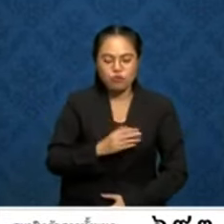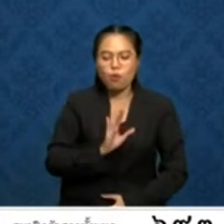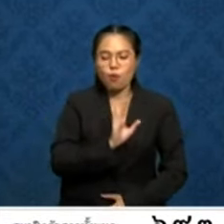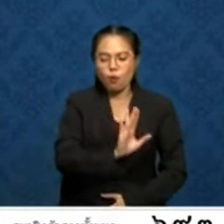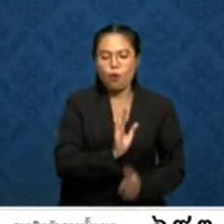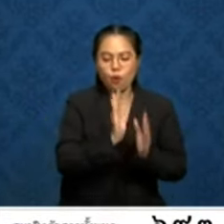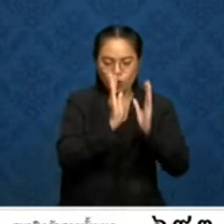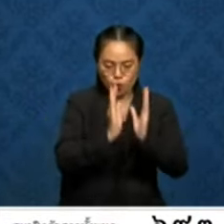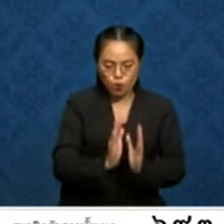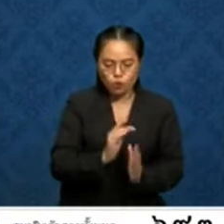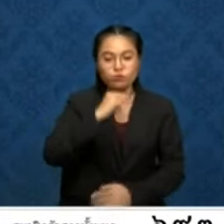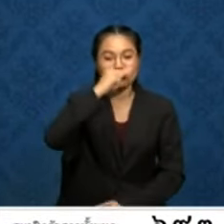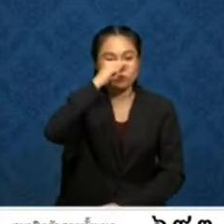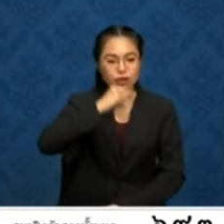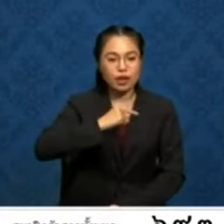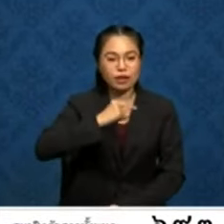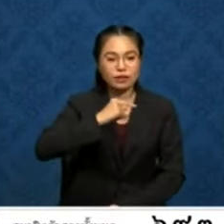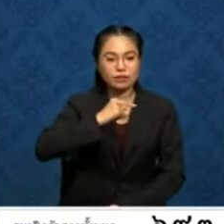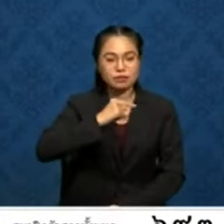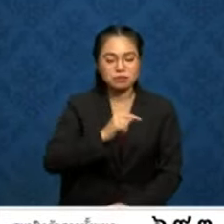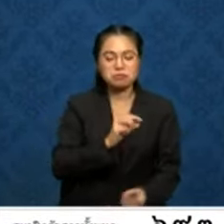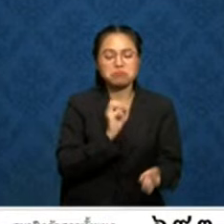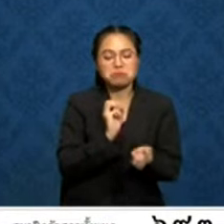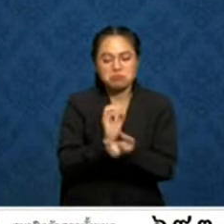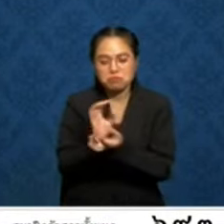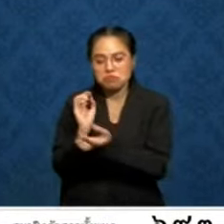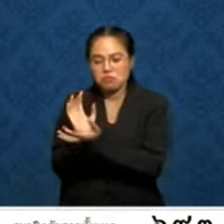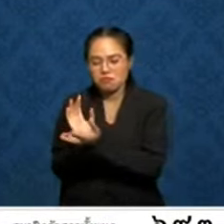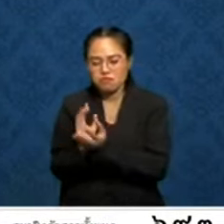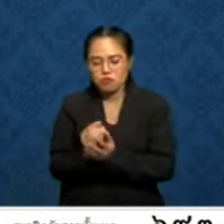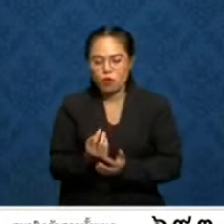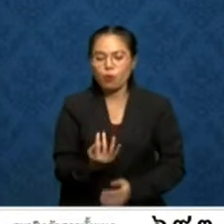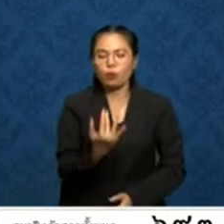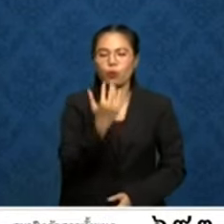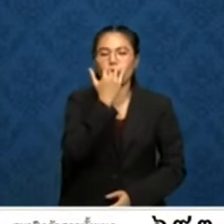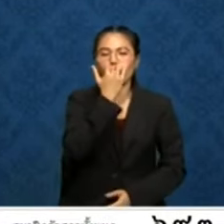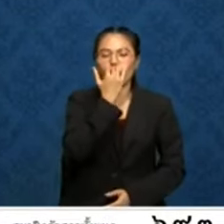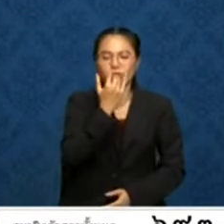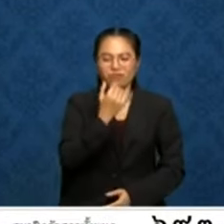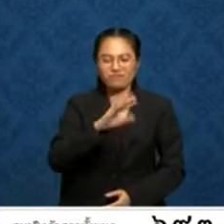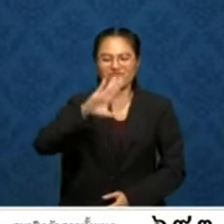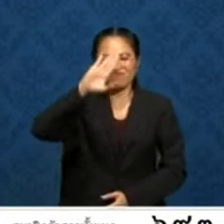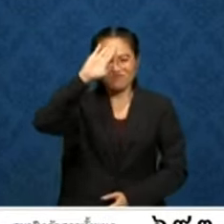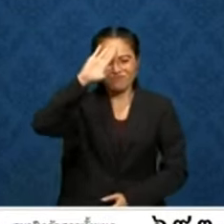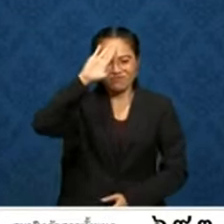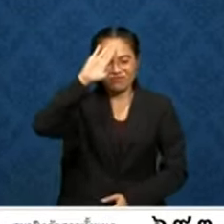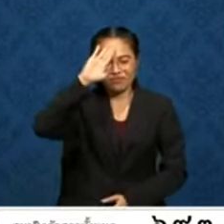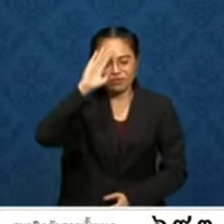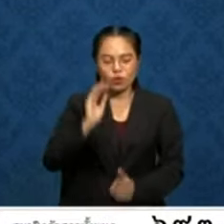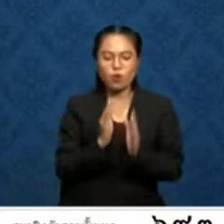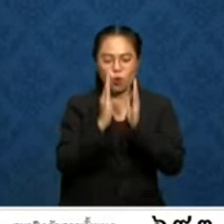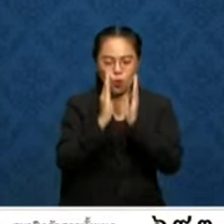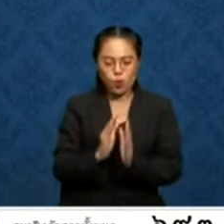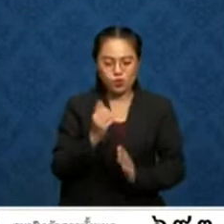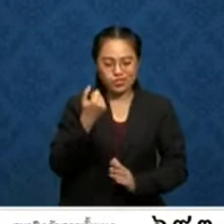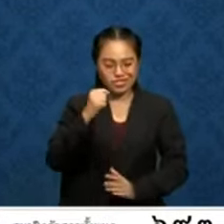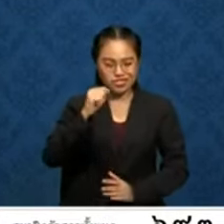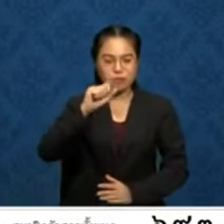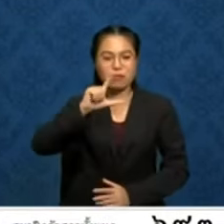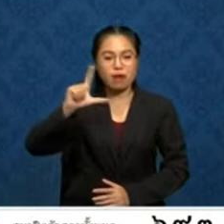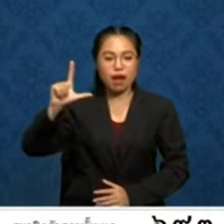ได้และทำให้มีคนป่วยจากมลพิษทางอากาศกว่า10ล้านคน